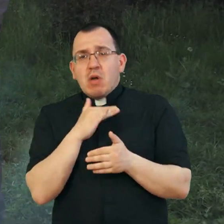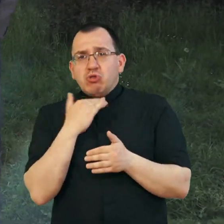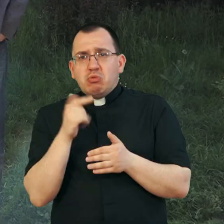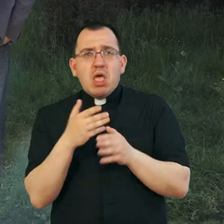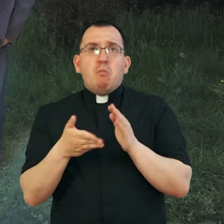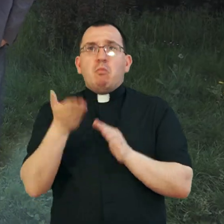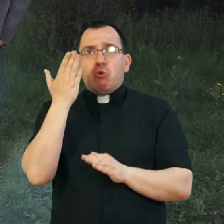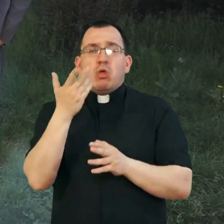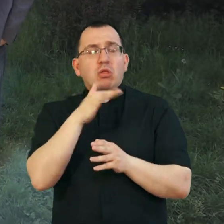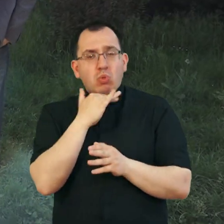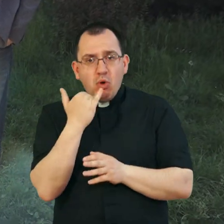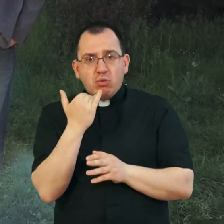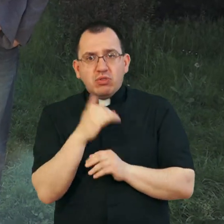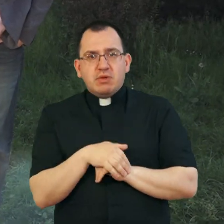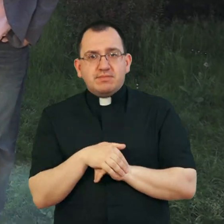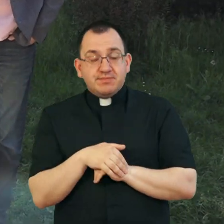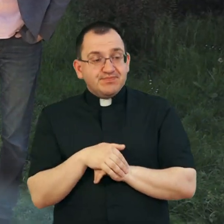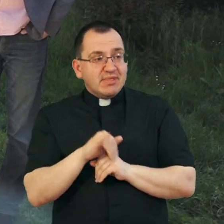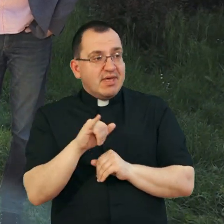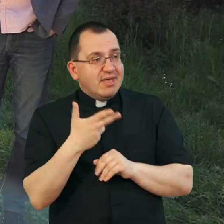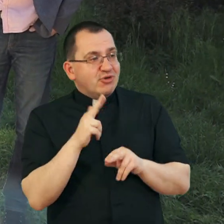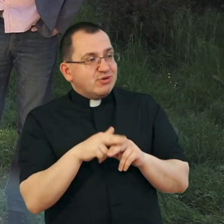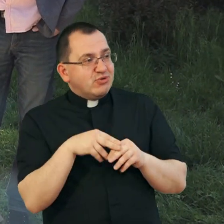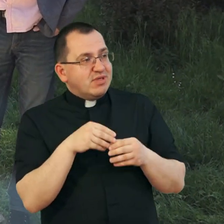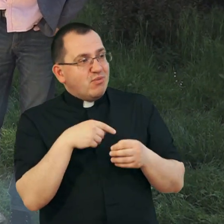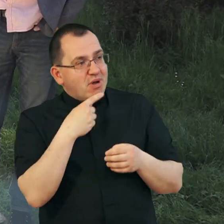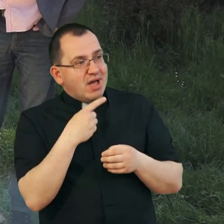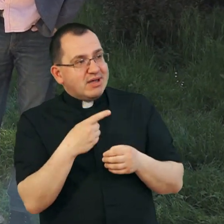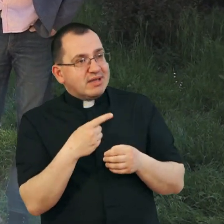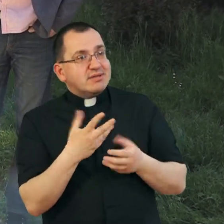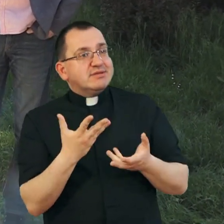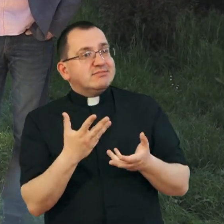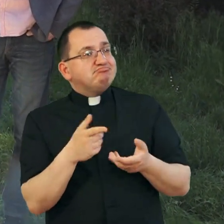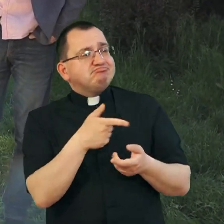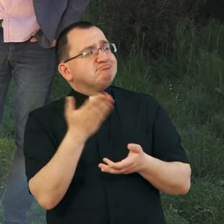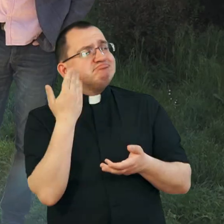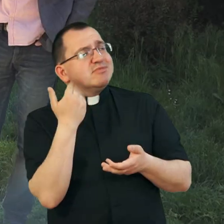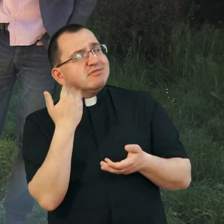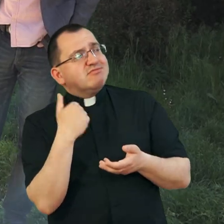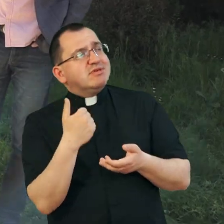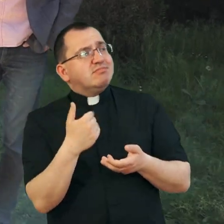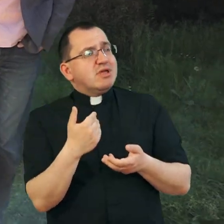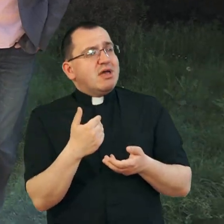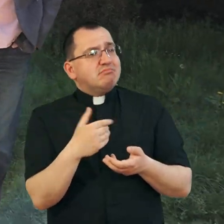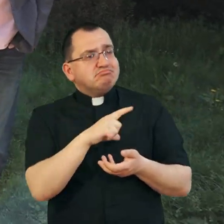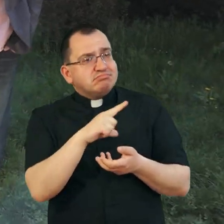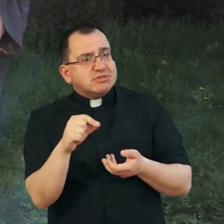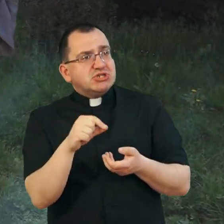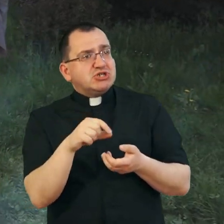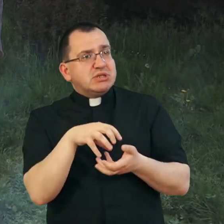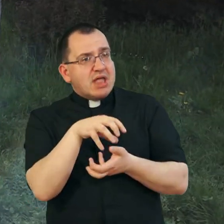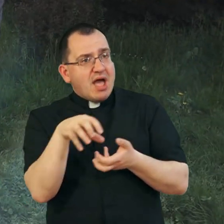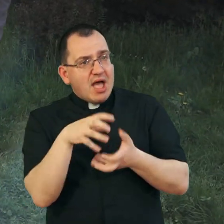dovoljno. I evo, još ćemo spomenuti taj nacionalni susret. Jeste li vi ikada bili sa svojom obitelji? Planirate li